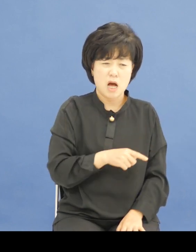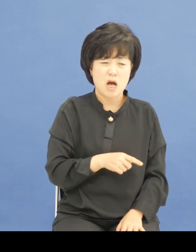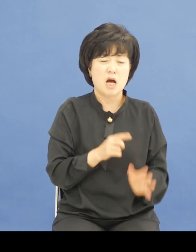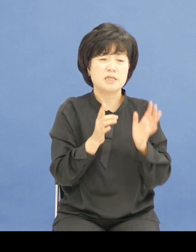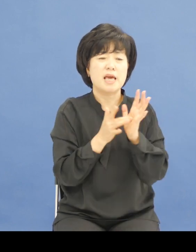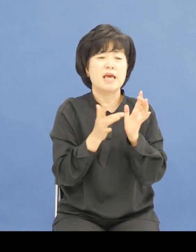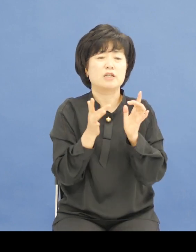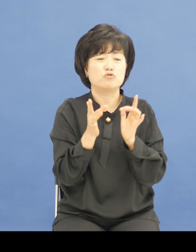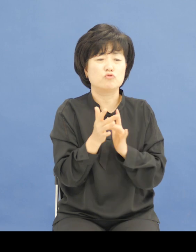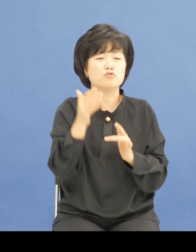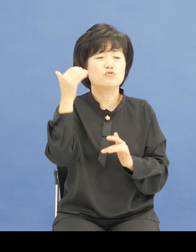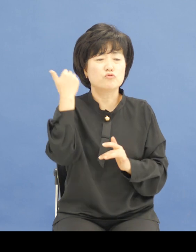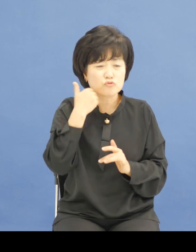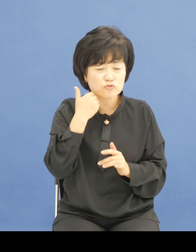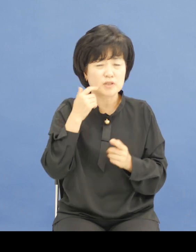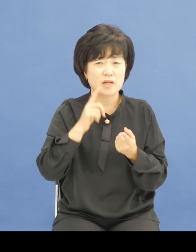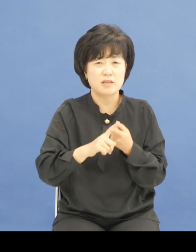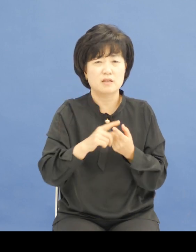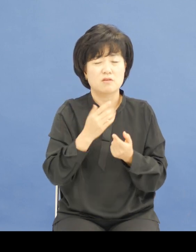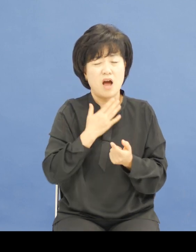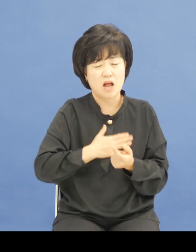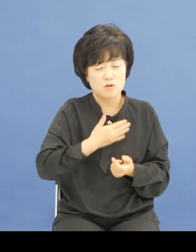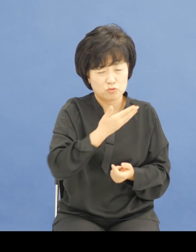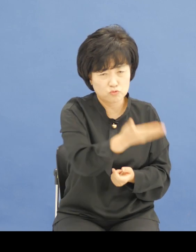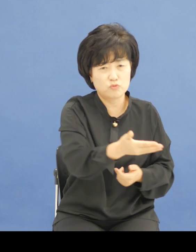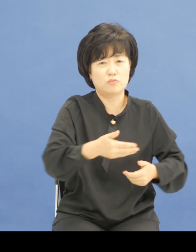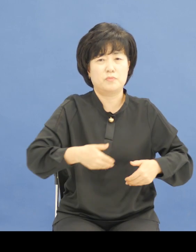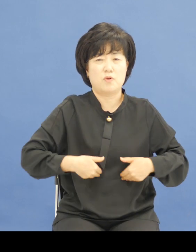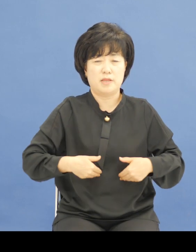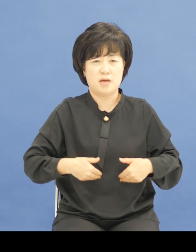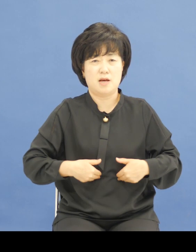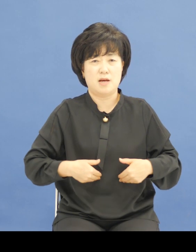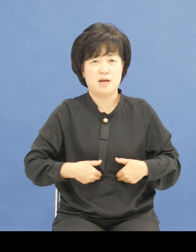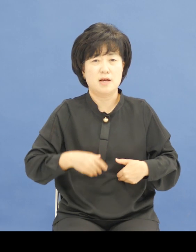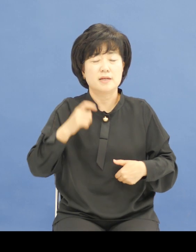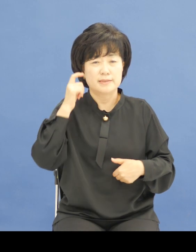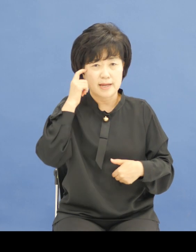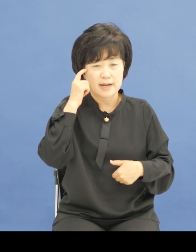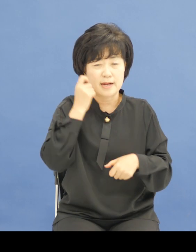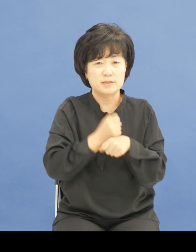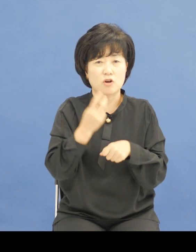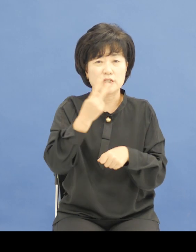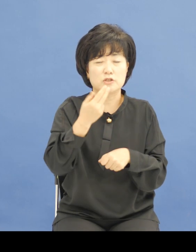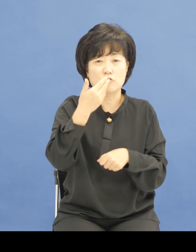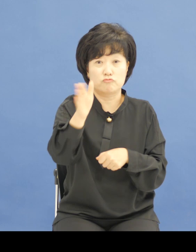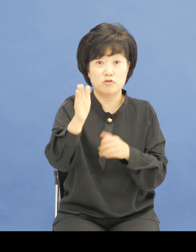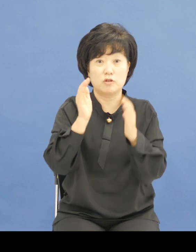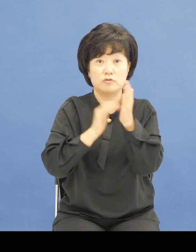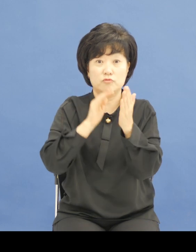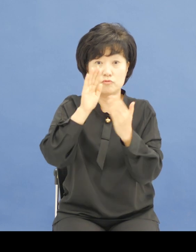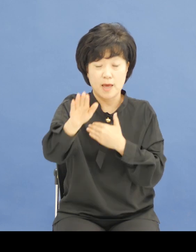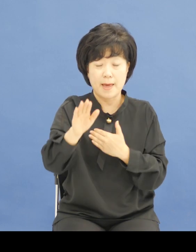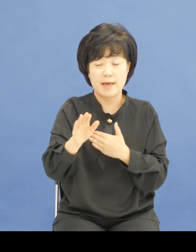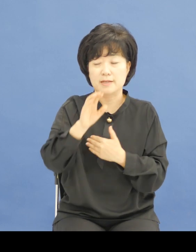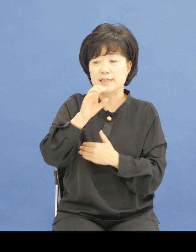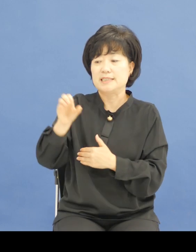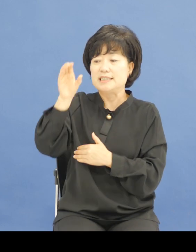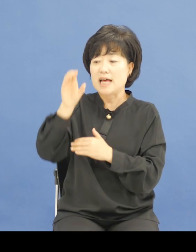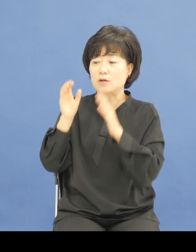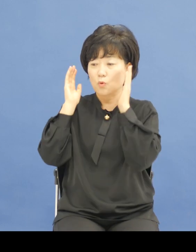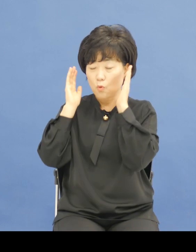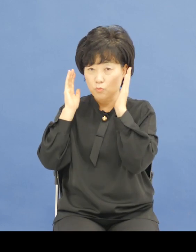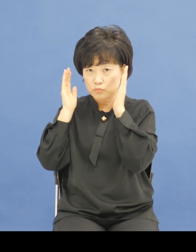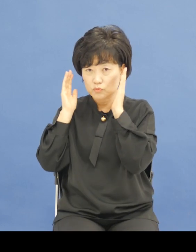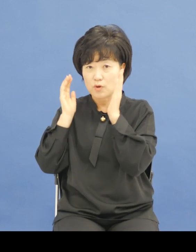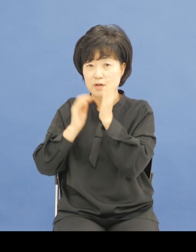되겠다. 이제 그 생각을 하게 된 거죠. 그리고 이제 그때 2009년도 이후에 와서 바로 신학교를 다니니까